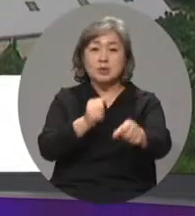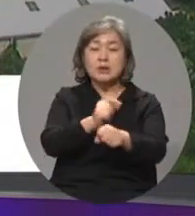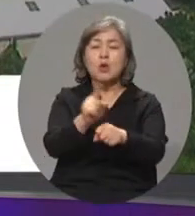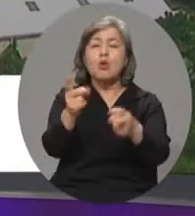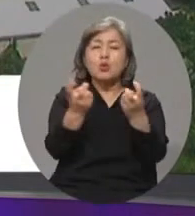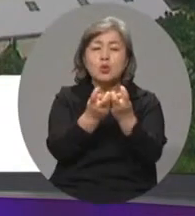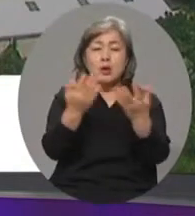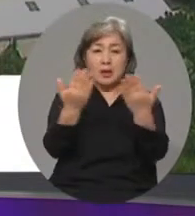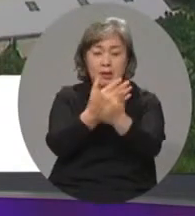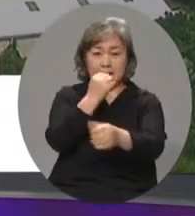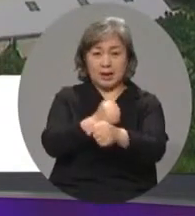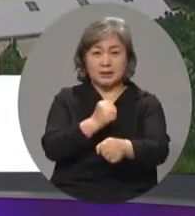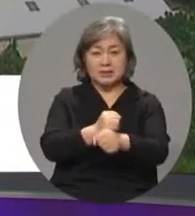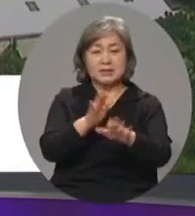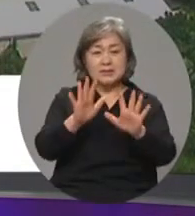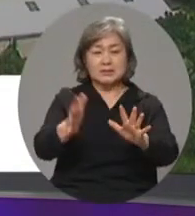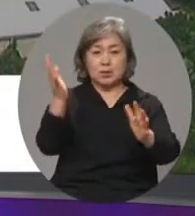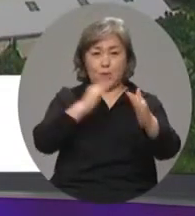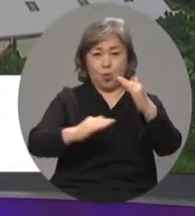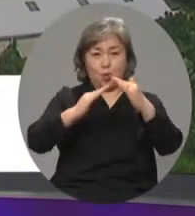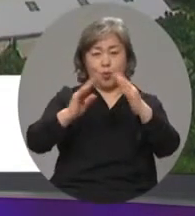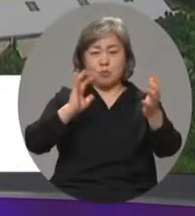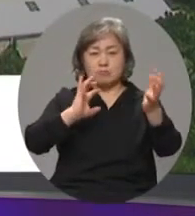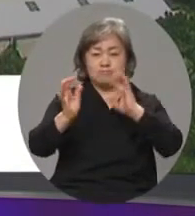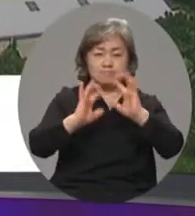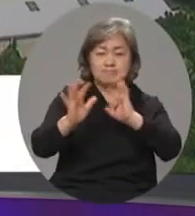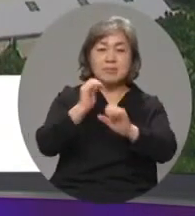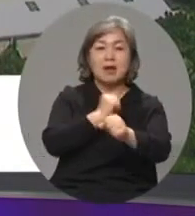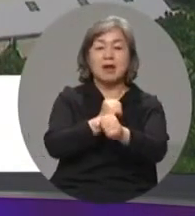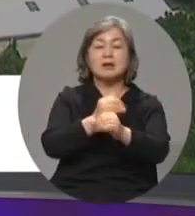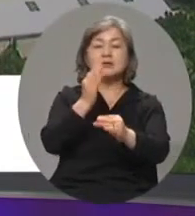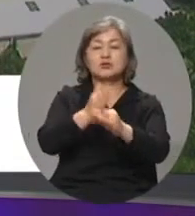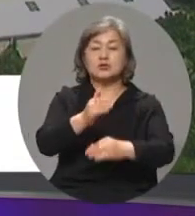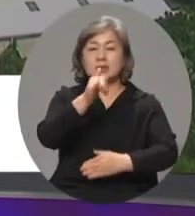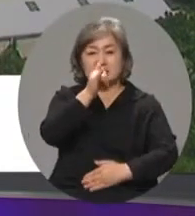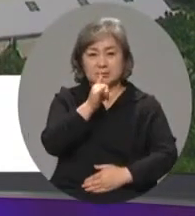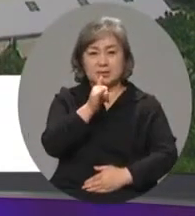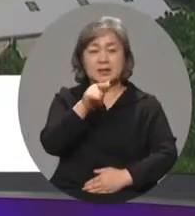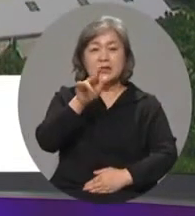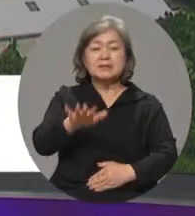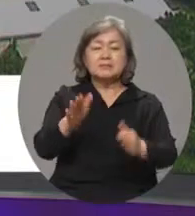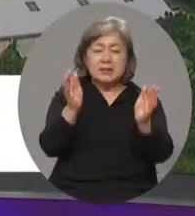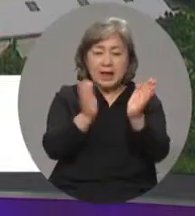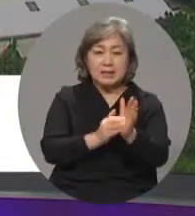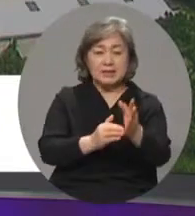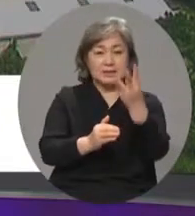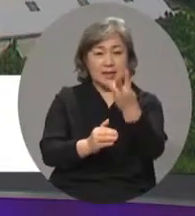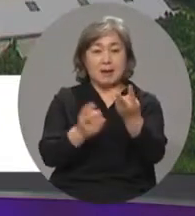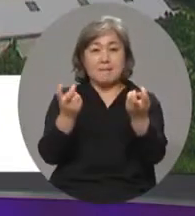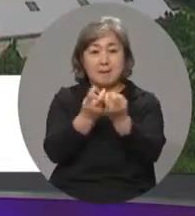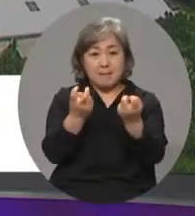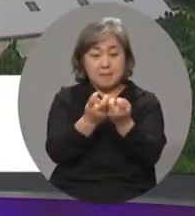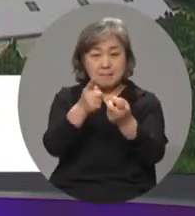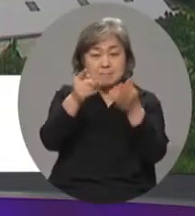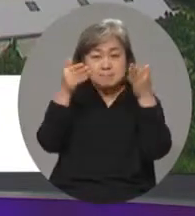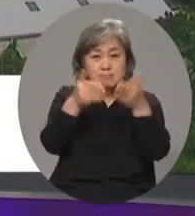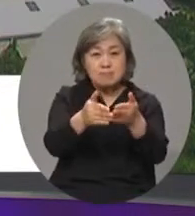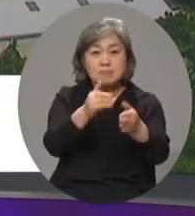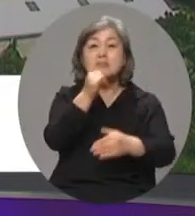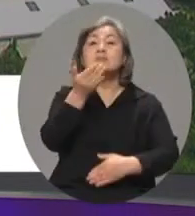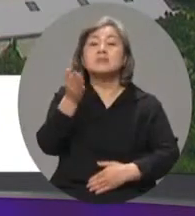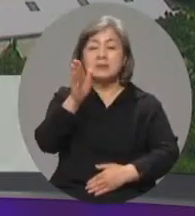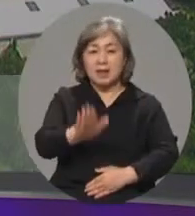개발할 g 현재 공론화 위원회가 치열한 토의를 이어가고 있습니다 지금까지 세 가지 방안 으로 압축됐다 고